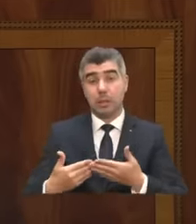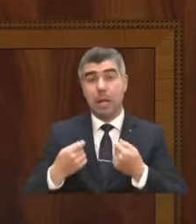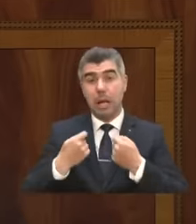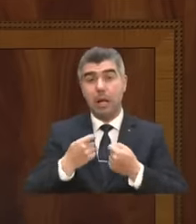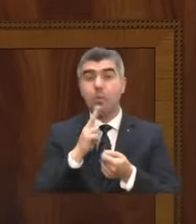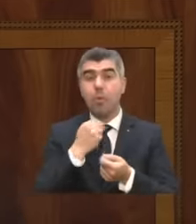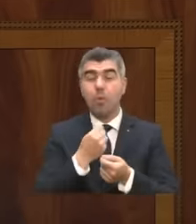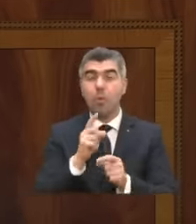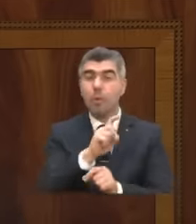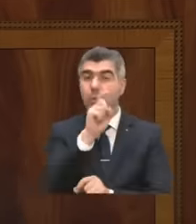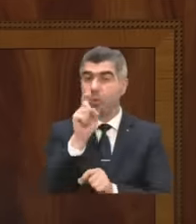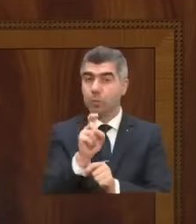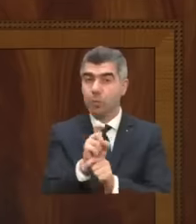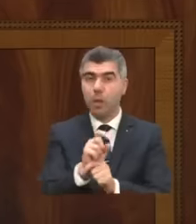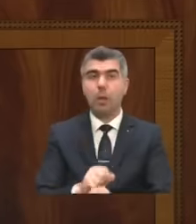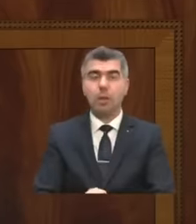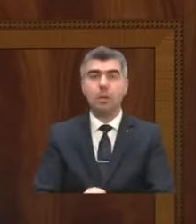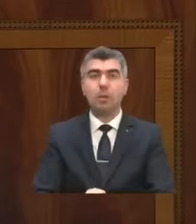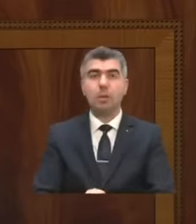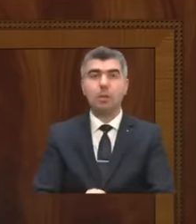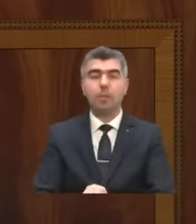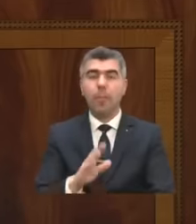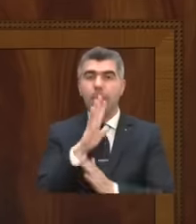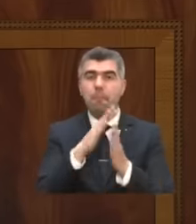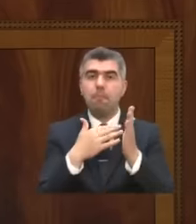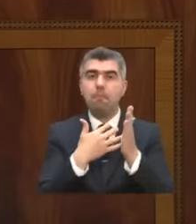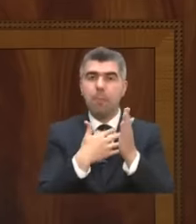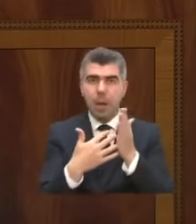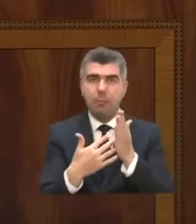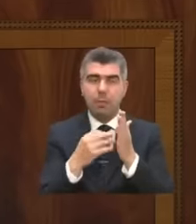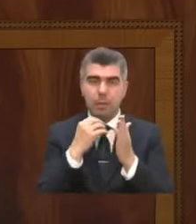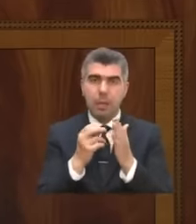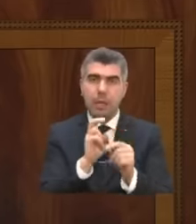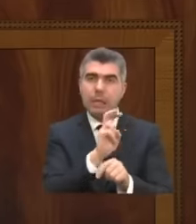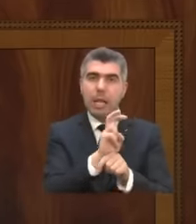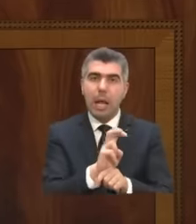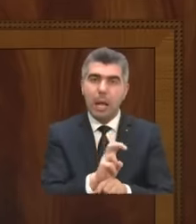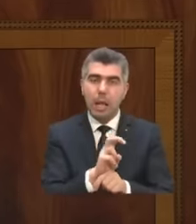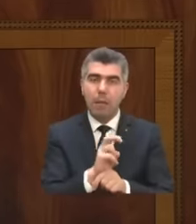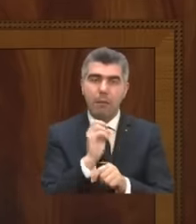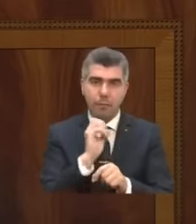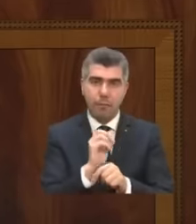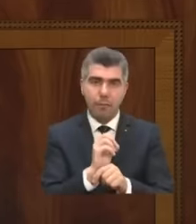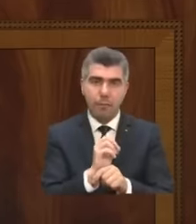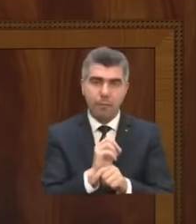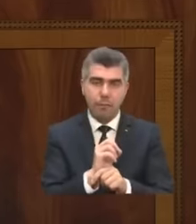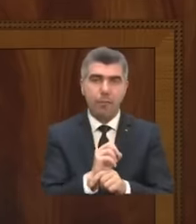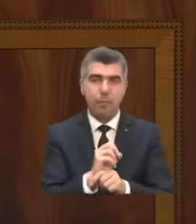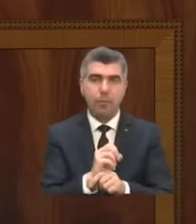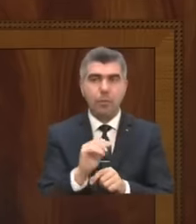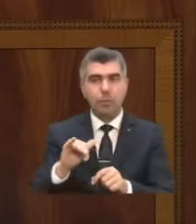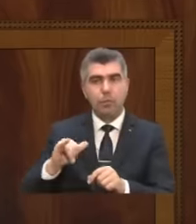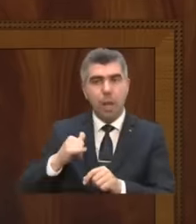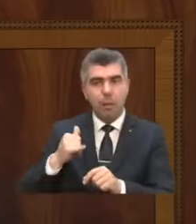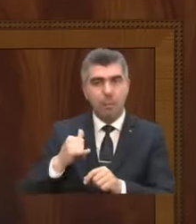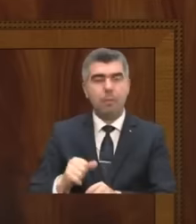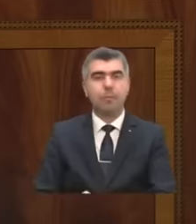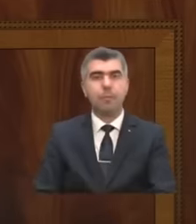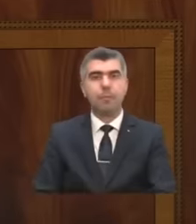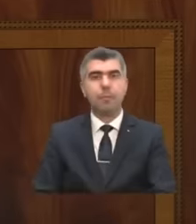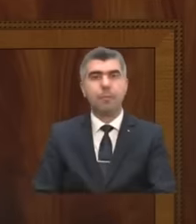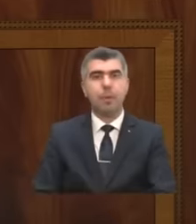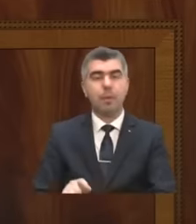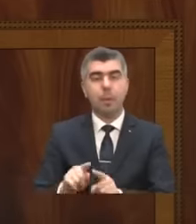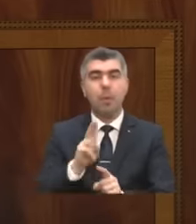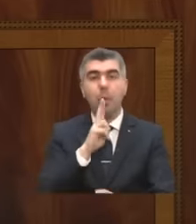خلالكم أحزاب الأغلبية على ما يلي: برنامج فرصة للحكومة الحالية اللي توزع الملايير وليكون وغادي وسيكون على